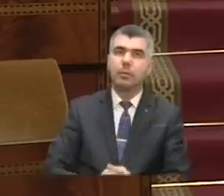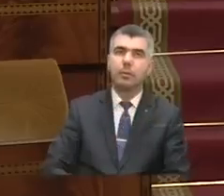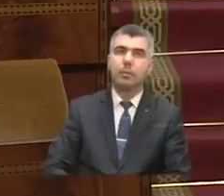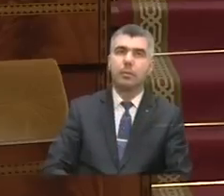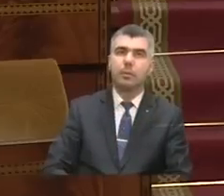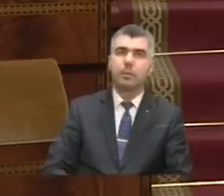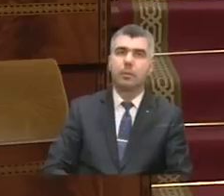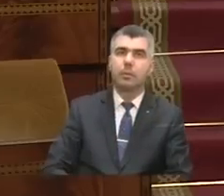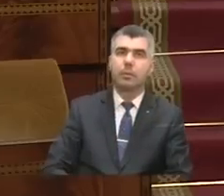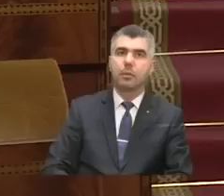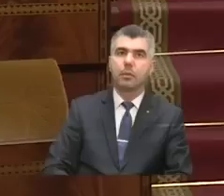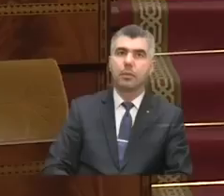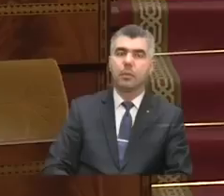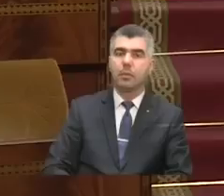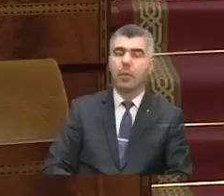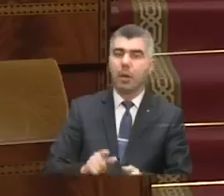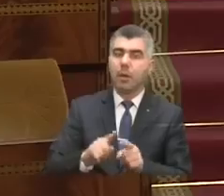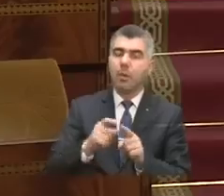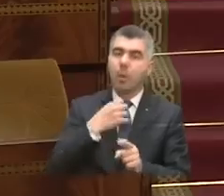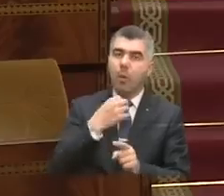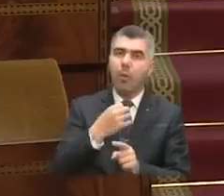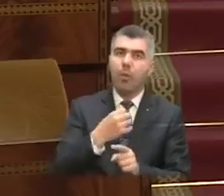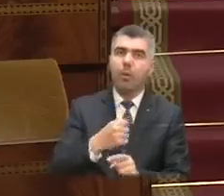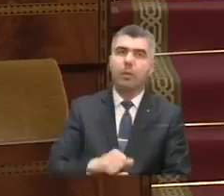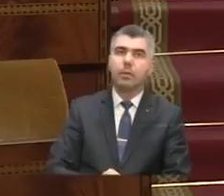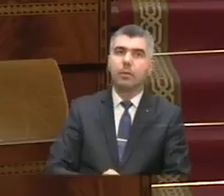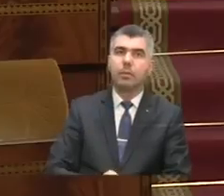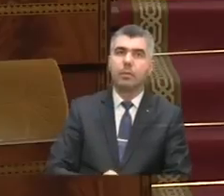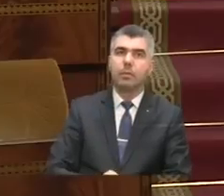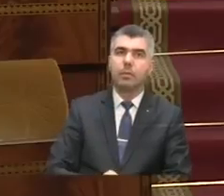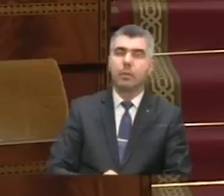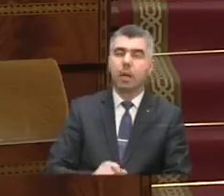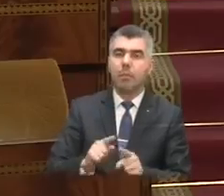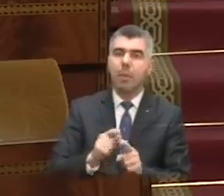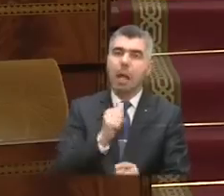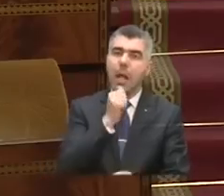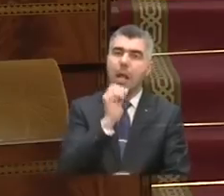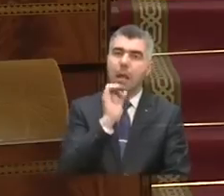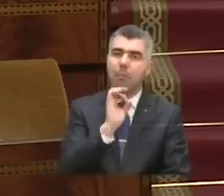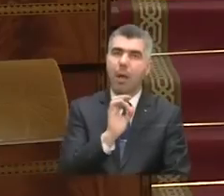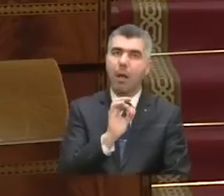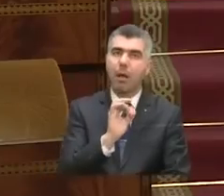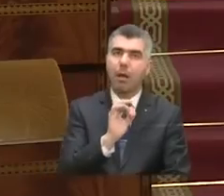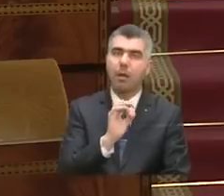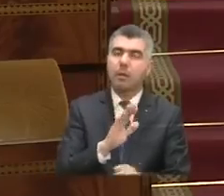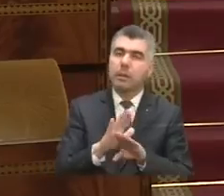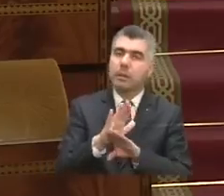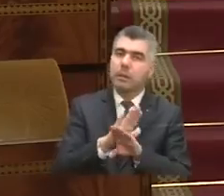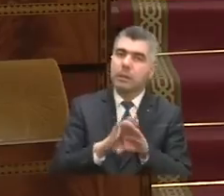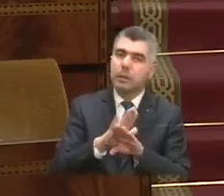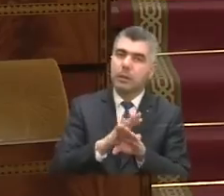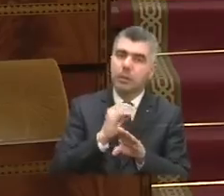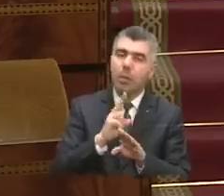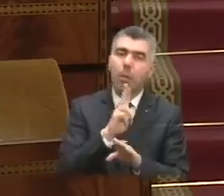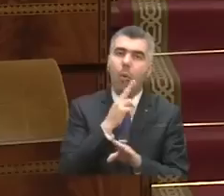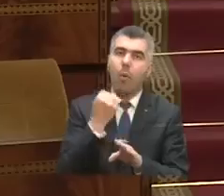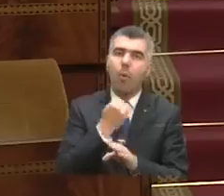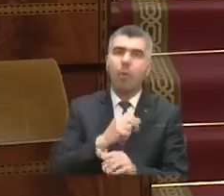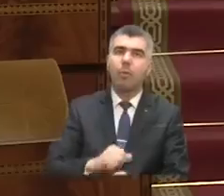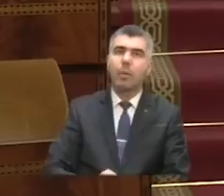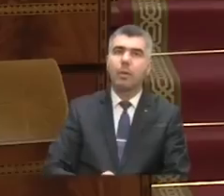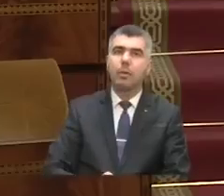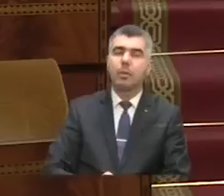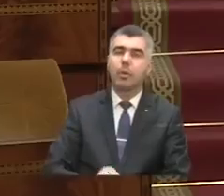قلتي الأمور ما خصنا نتكلم عليها. قضية الماء رجاء وكنتوجهوا للحكومة